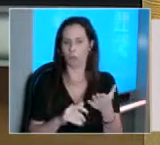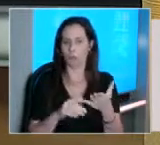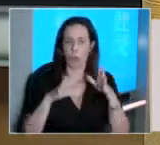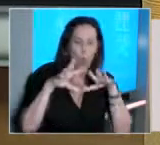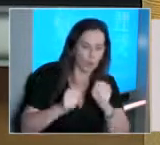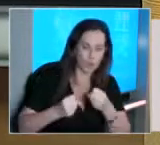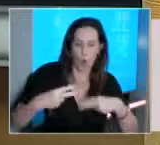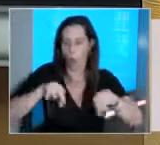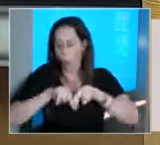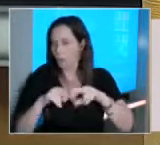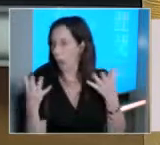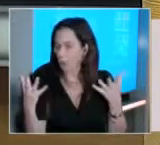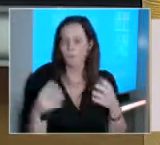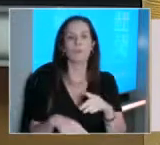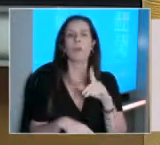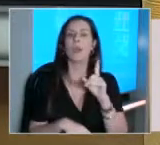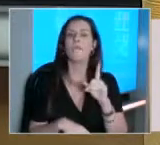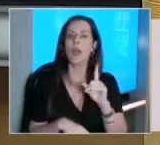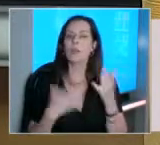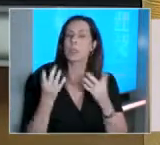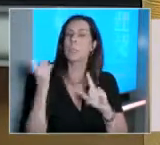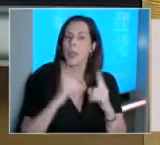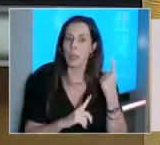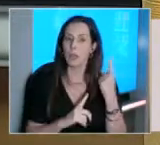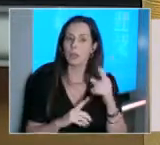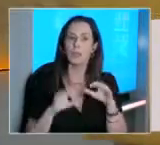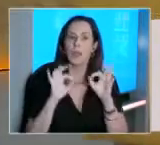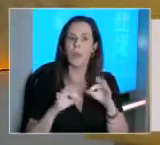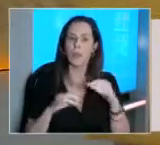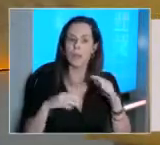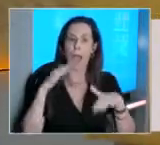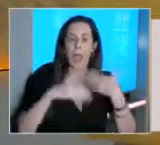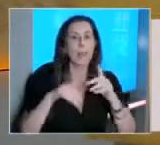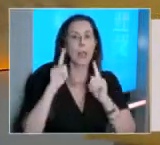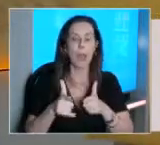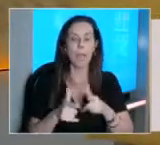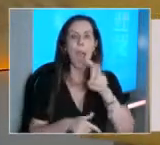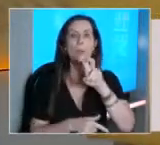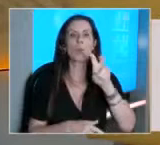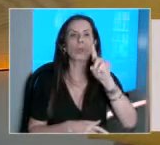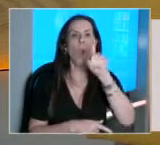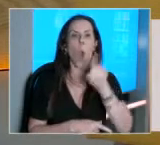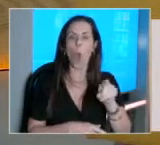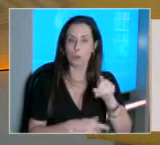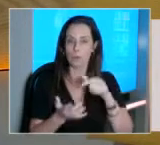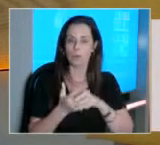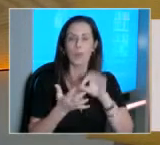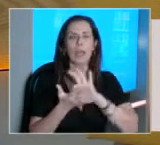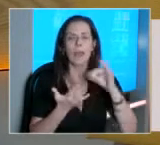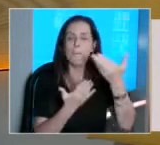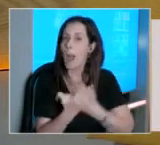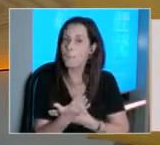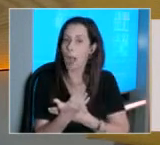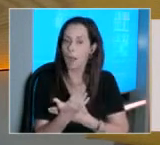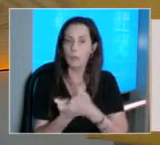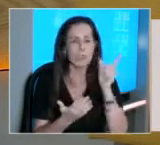אוחדה בעיני המתבונן, ואז מה שקרה זה שממש ימים ספורים אחרי המלחמה, עמוס עוז מפרסם את המאמר הזה שנקרא ארץ מולדת, הוא